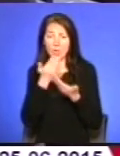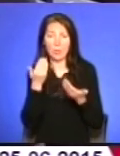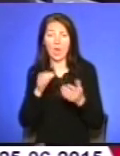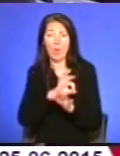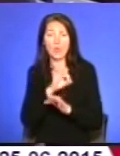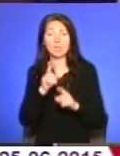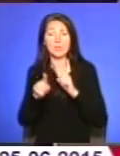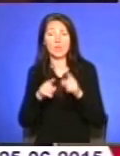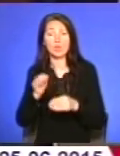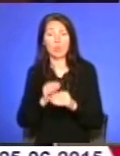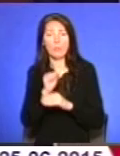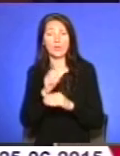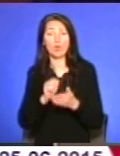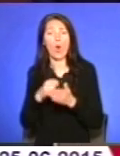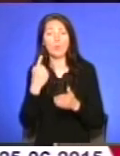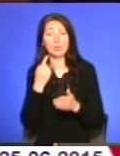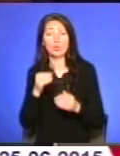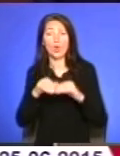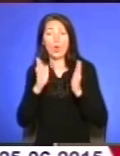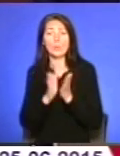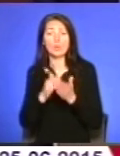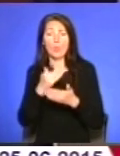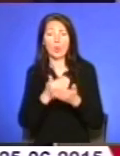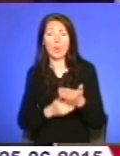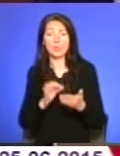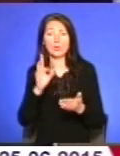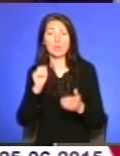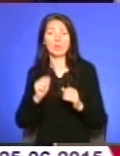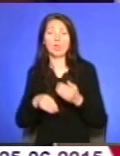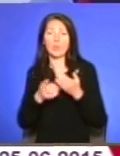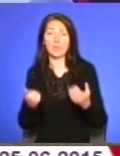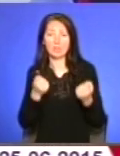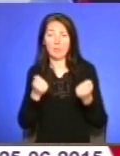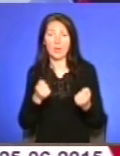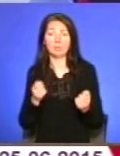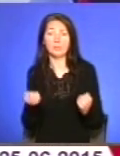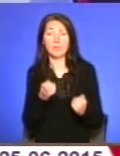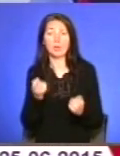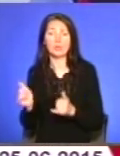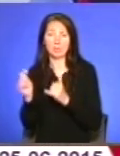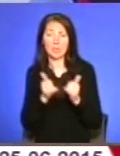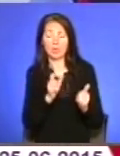до обласної комплексної програми соціальної підтримки малозахищених верств населення «Турбота» на